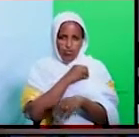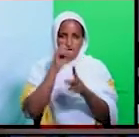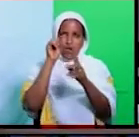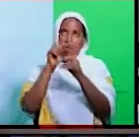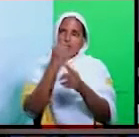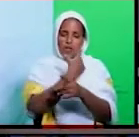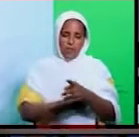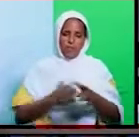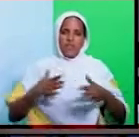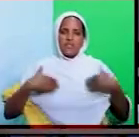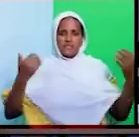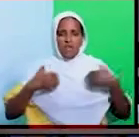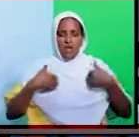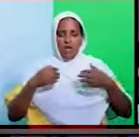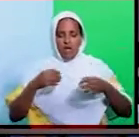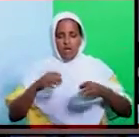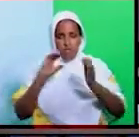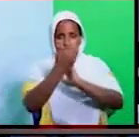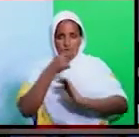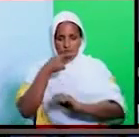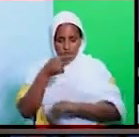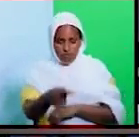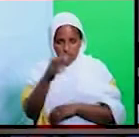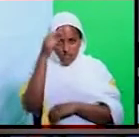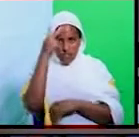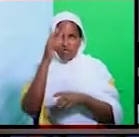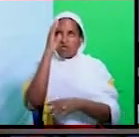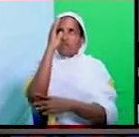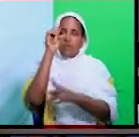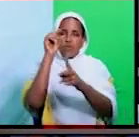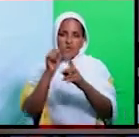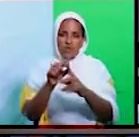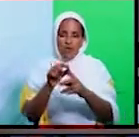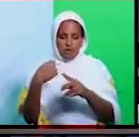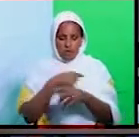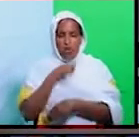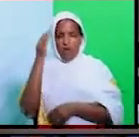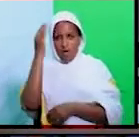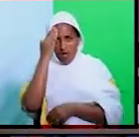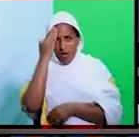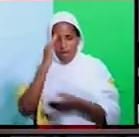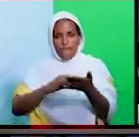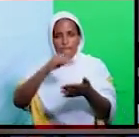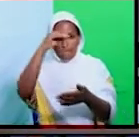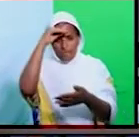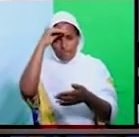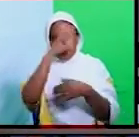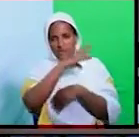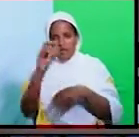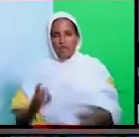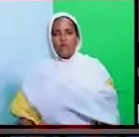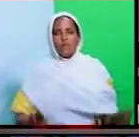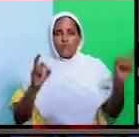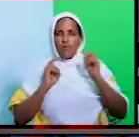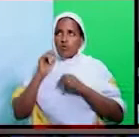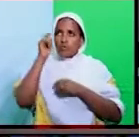በኢየሩሳሌም ከዛ ቀጥሎ በይሁዳ ከዛም በሰማርያ ከዛም እስከ ዓለም ዳርቻ መጀመሪያ ከራሳቸው ጀምሮ ቀጥሎ በቅርባቸው ቀጥሎ በአቅራቢያቸው ከዛ እስከ